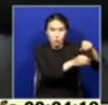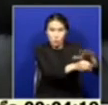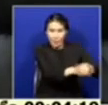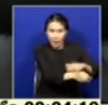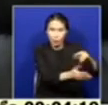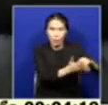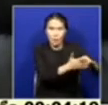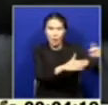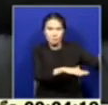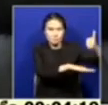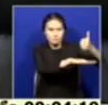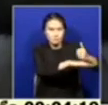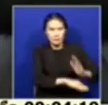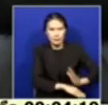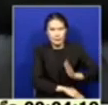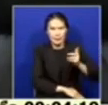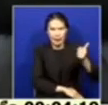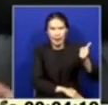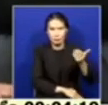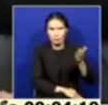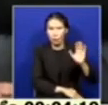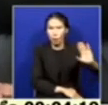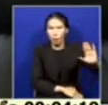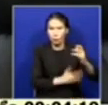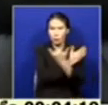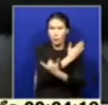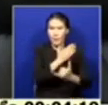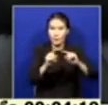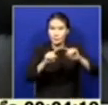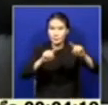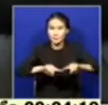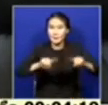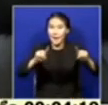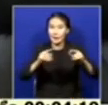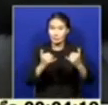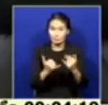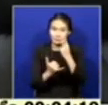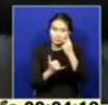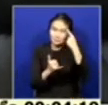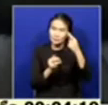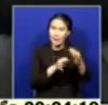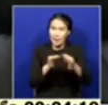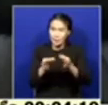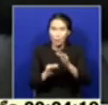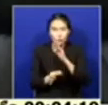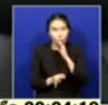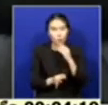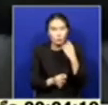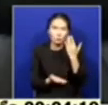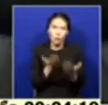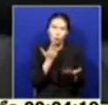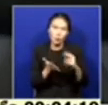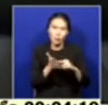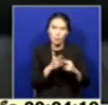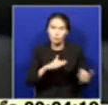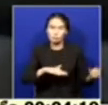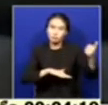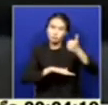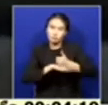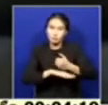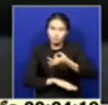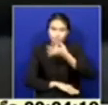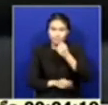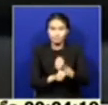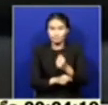ความมันจะเป็นคร่าวๆลักษณะนี้นะแต่มีบางประเทศเนี่ยนะก็ใช้คนของเขาที่อยู่ในประเทศไทยนานนะฮะ